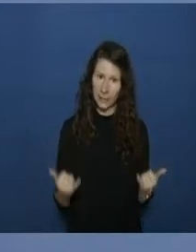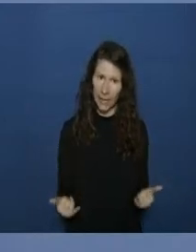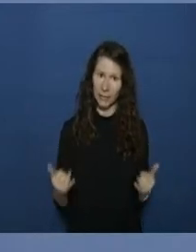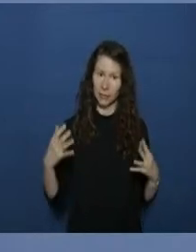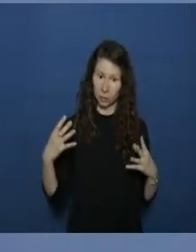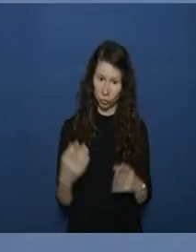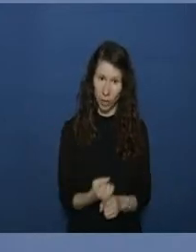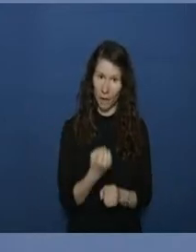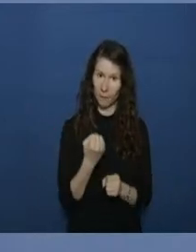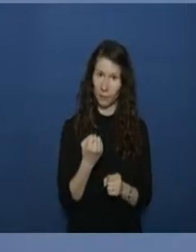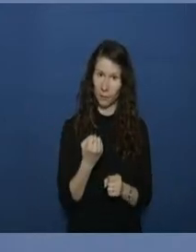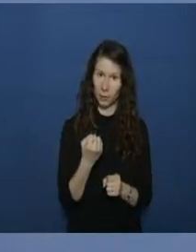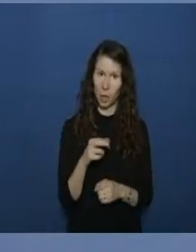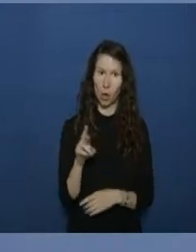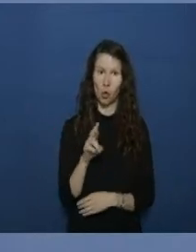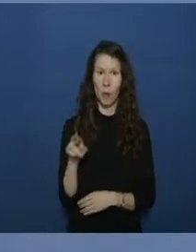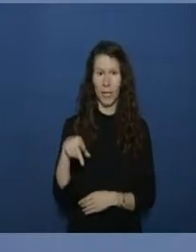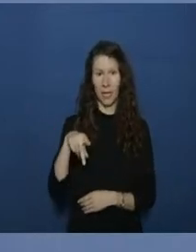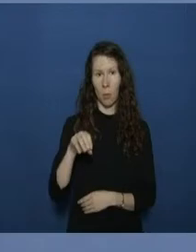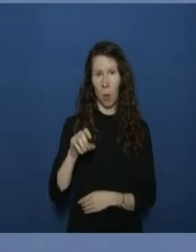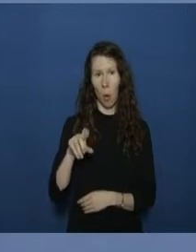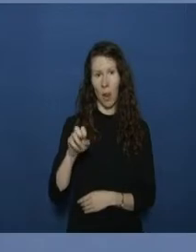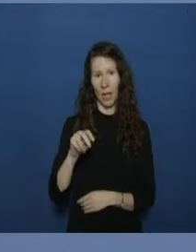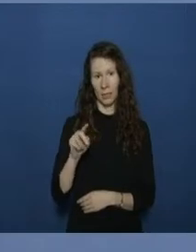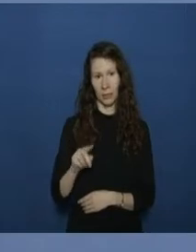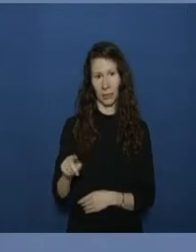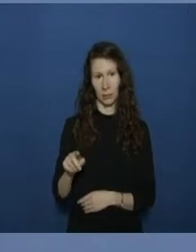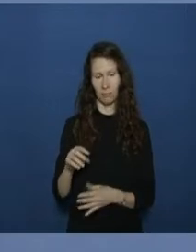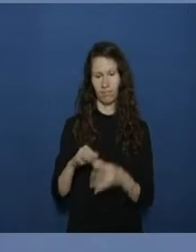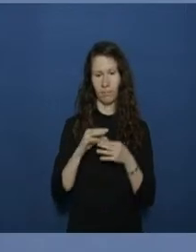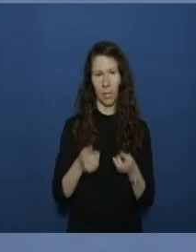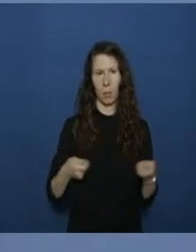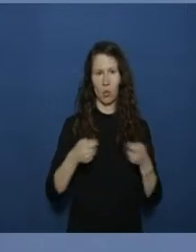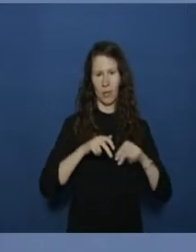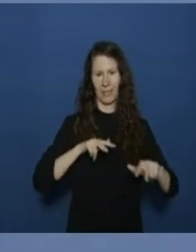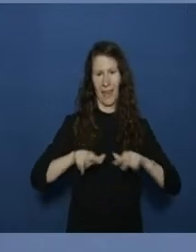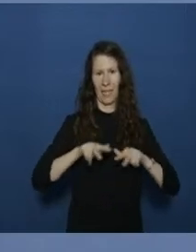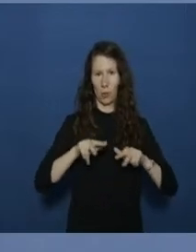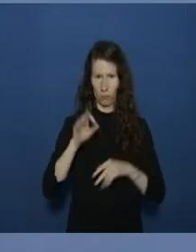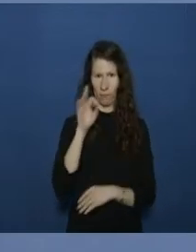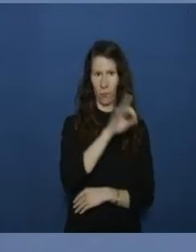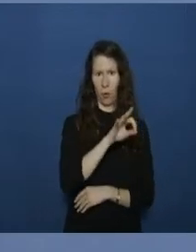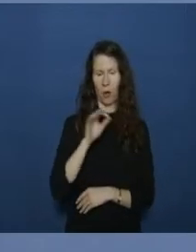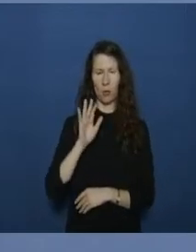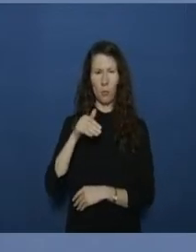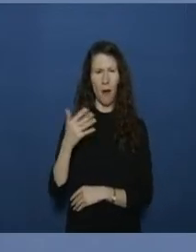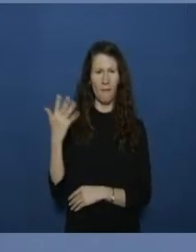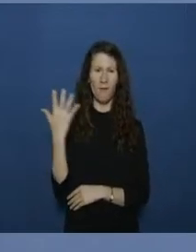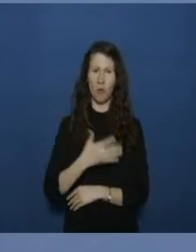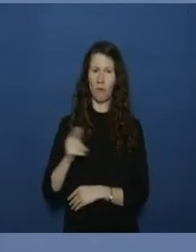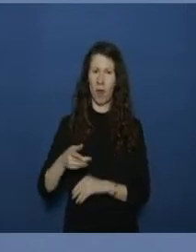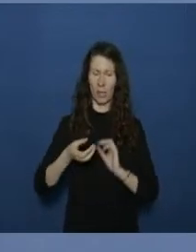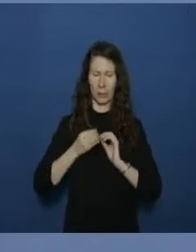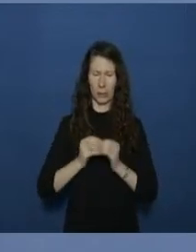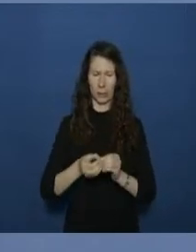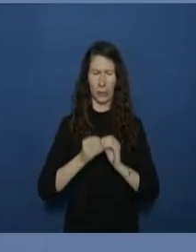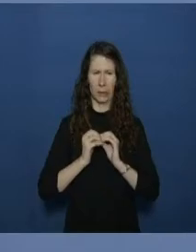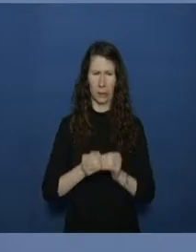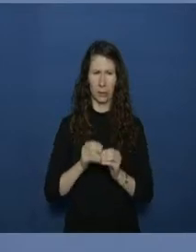die Ruprecht Polenz im Namen der Bundesregierung über 5 Jahre geführt hat mit seinem namibischen